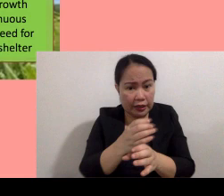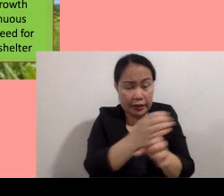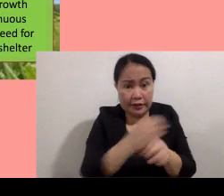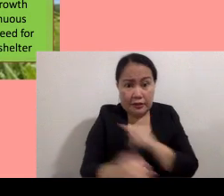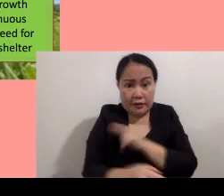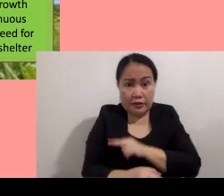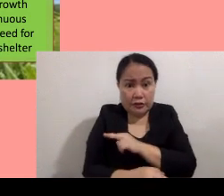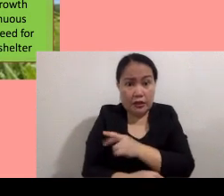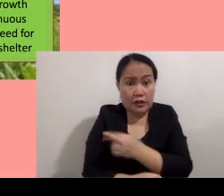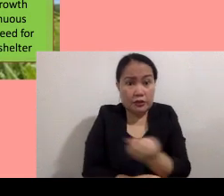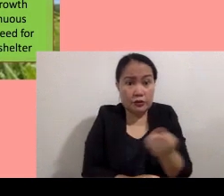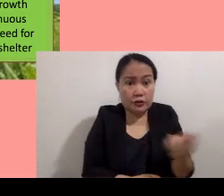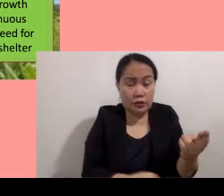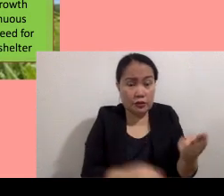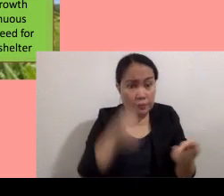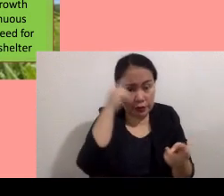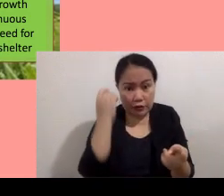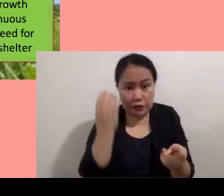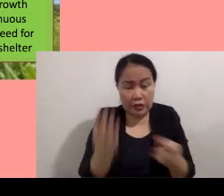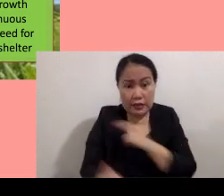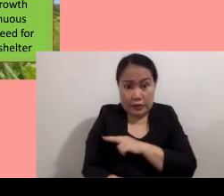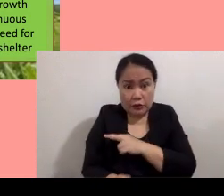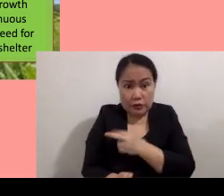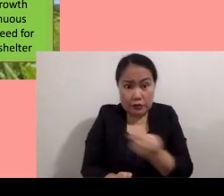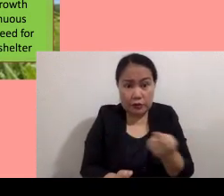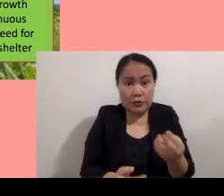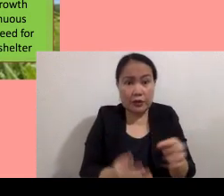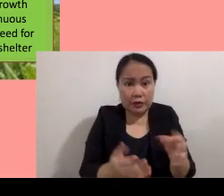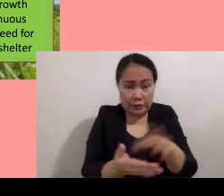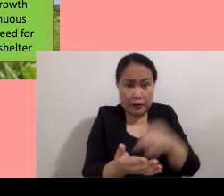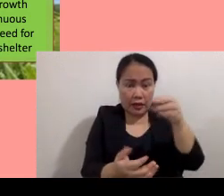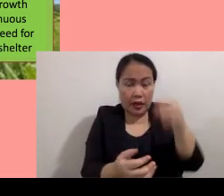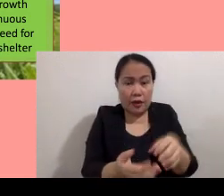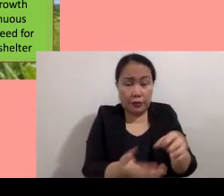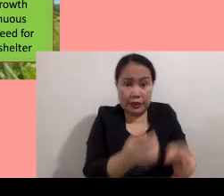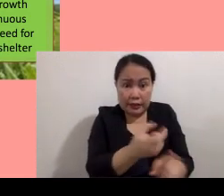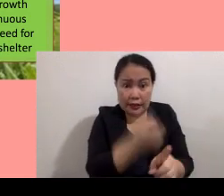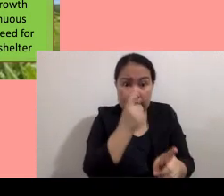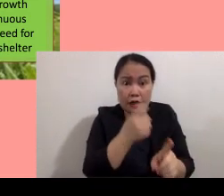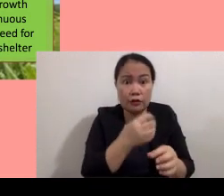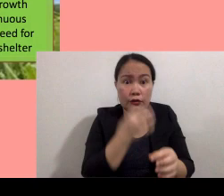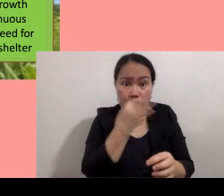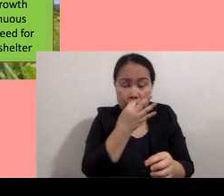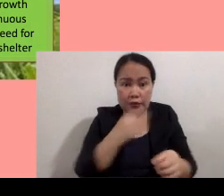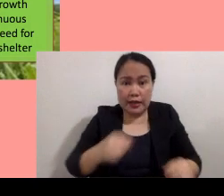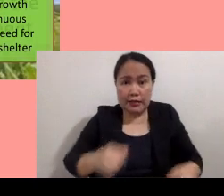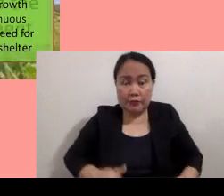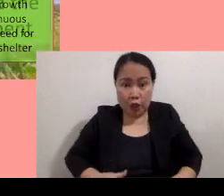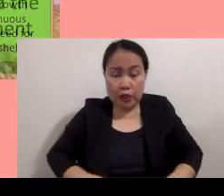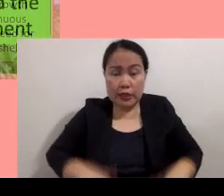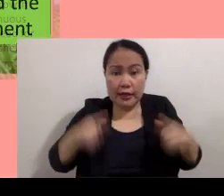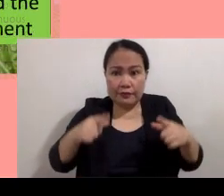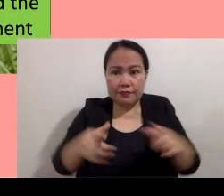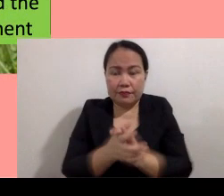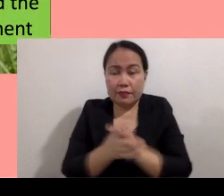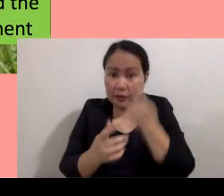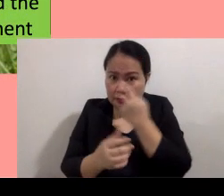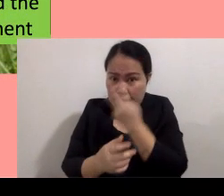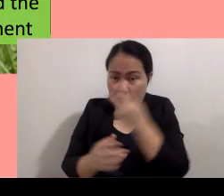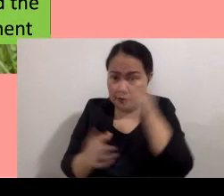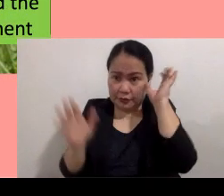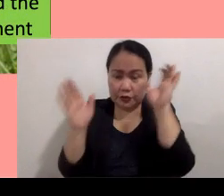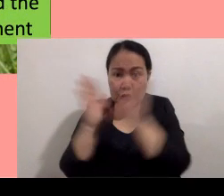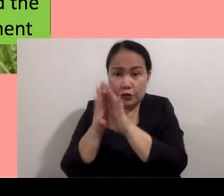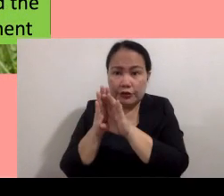tayo kumukuha ng ating ikabubuhay at dito rin tayo nakatira. Ngayon ay tingnan ang larawan na nasa